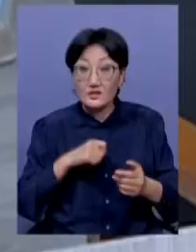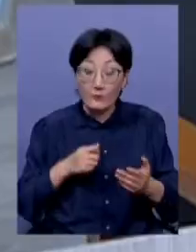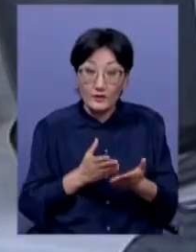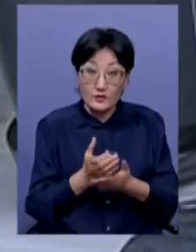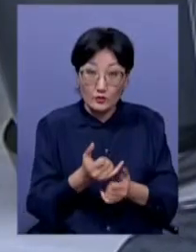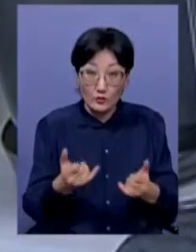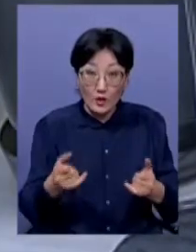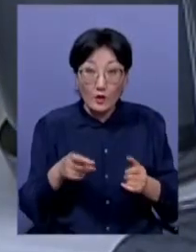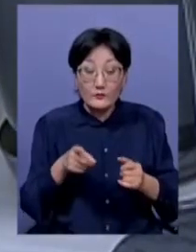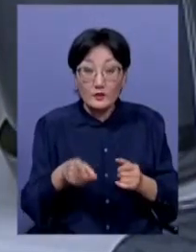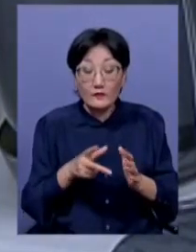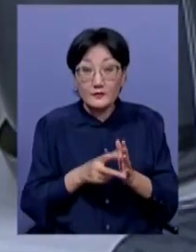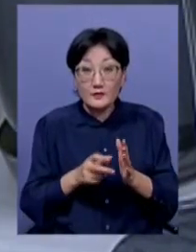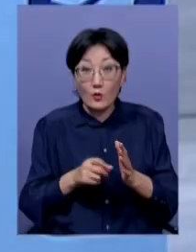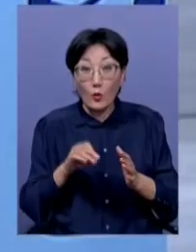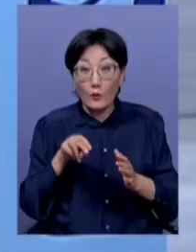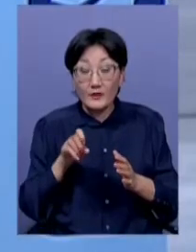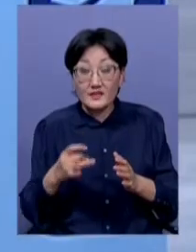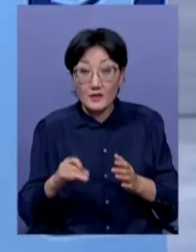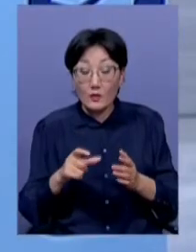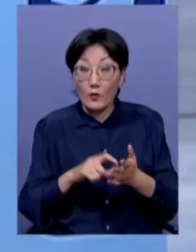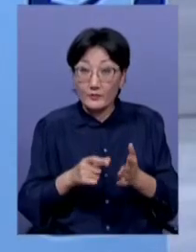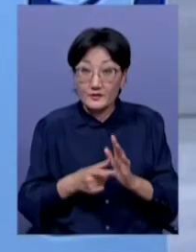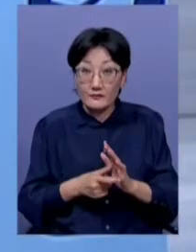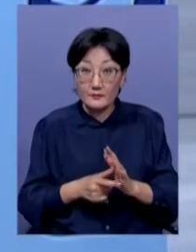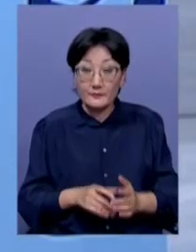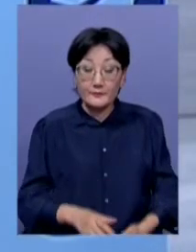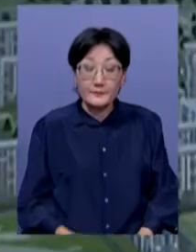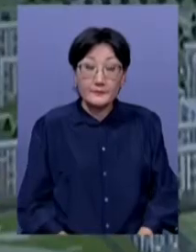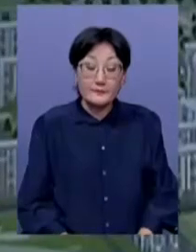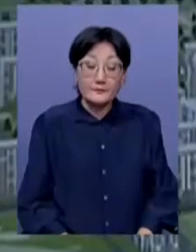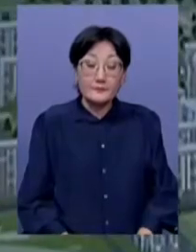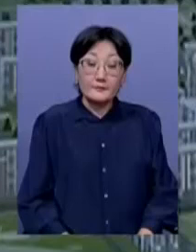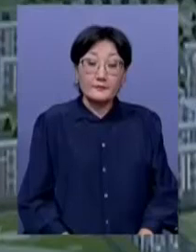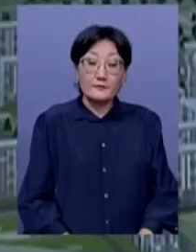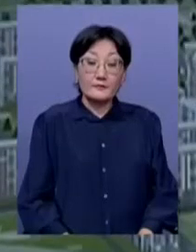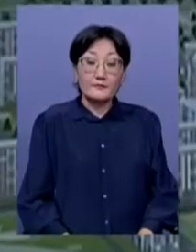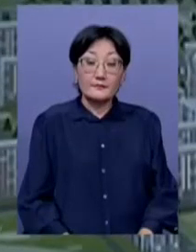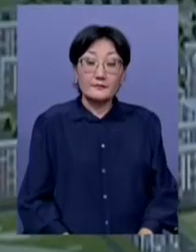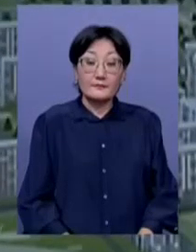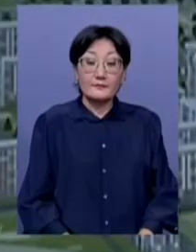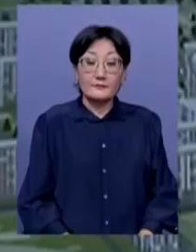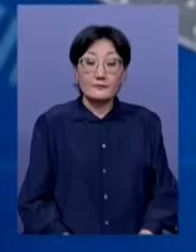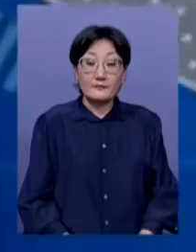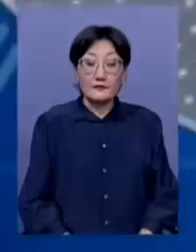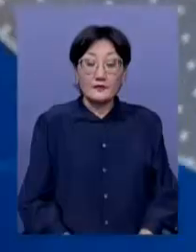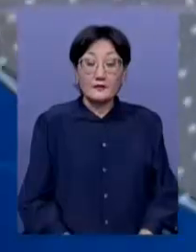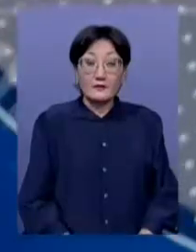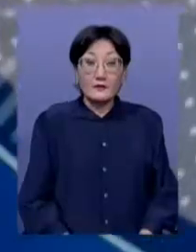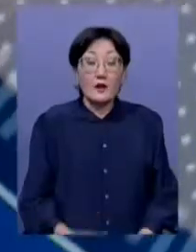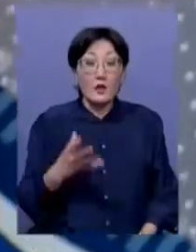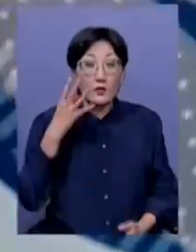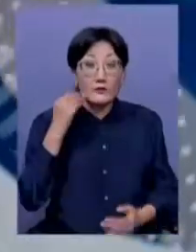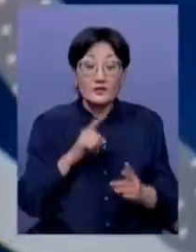и более 1800 open space и фронт-офисов. Айсара Бесенова, Жанар Ганикоза, Мурат Тайжанов, телеканал Алматы. В